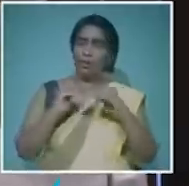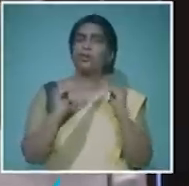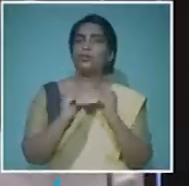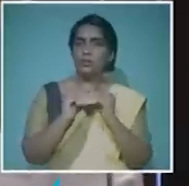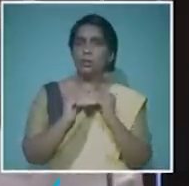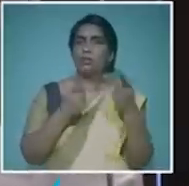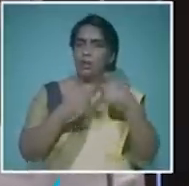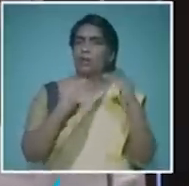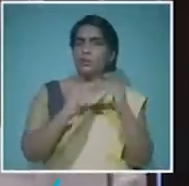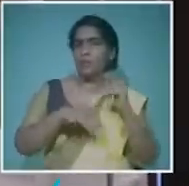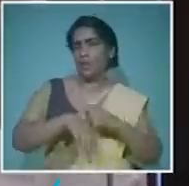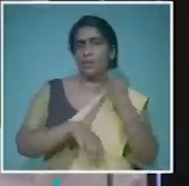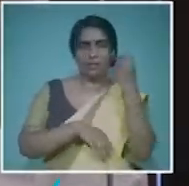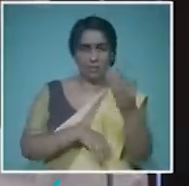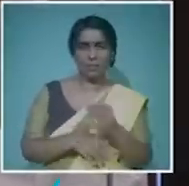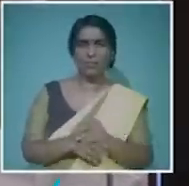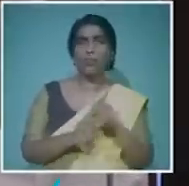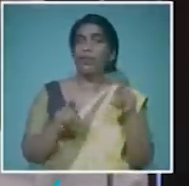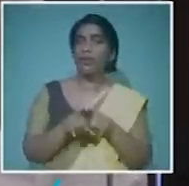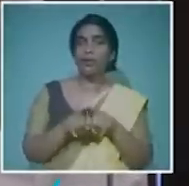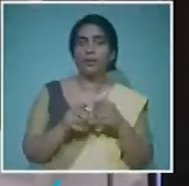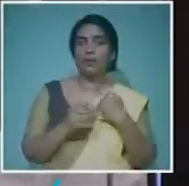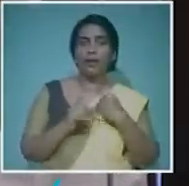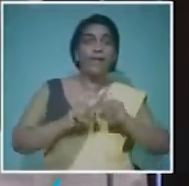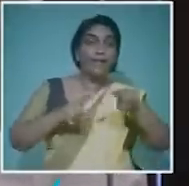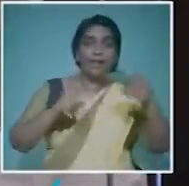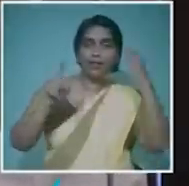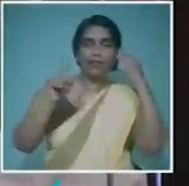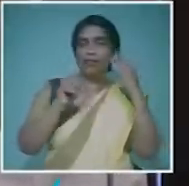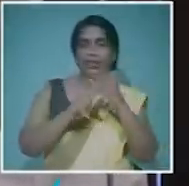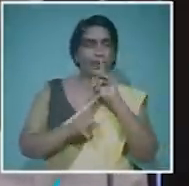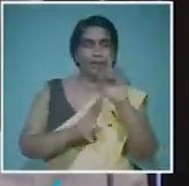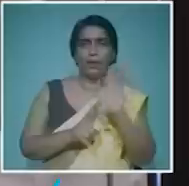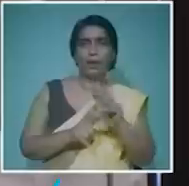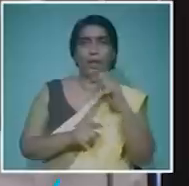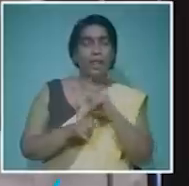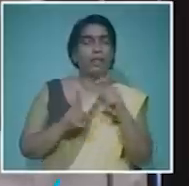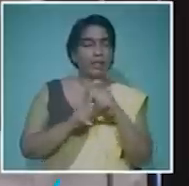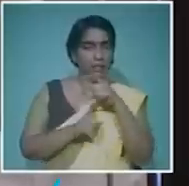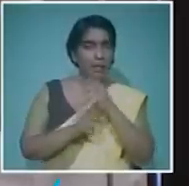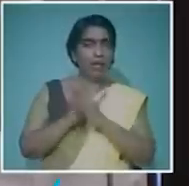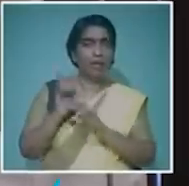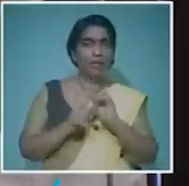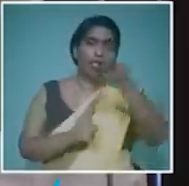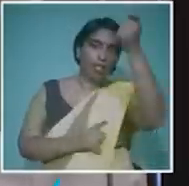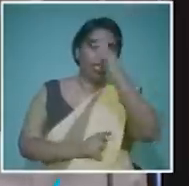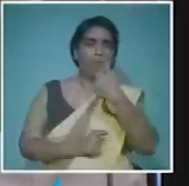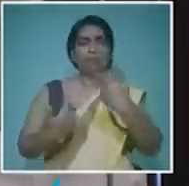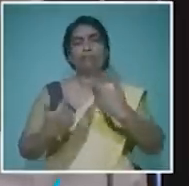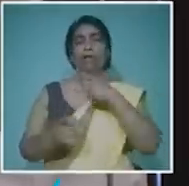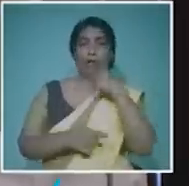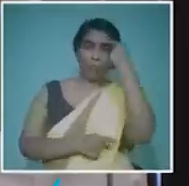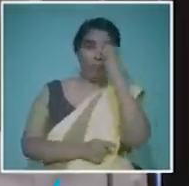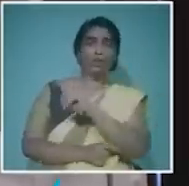සියලු දෙනාට සමාන අවස්ථාව ලබා දෙන්න කියන එක. එහෙම නැතුව මම වෙනත් කාරණාවක් මෙතුම කිව්වේ නැහැ. හැබැයි දයසිරි ජයසේකර මැතිතුමා තොප්පිය දාගත්තා එතුමාට කිව්වා